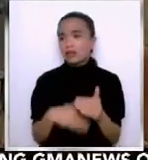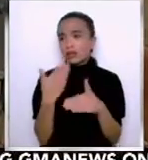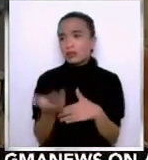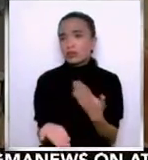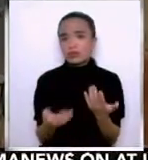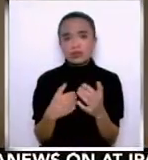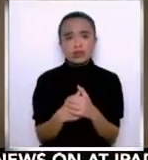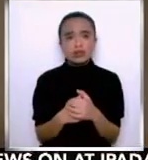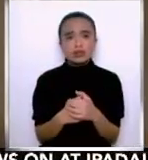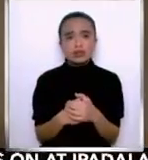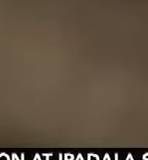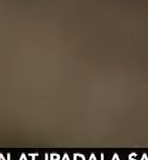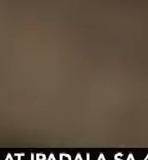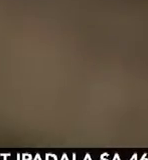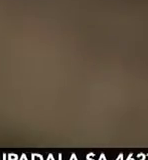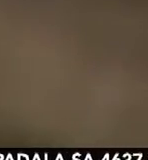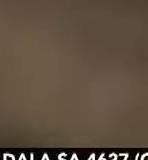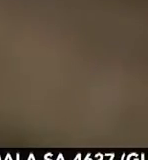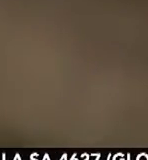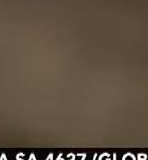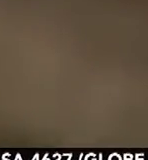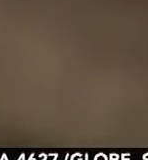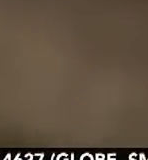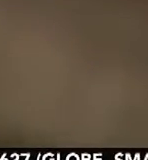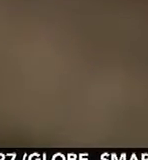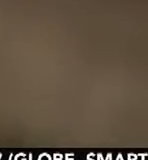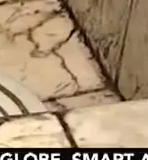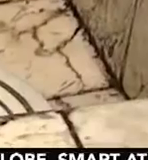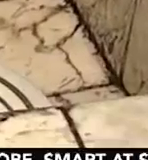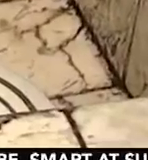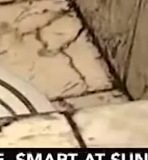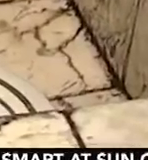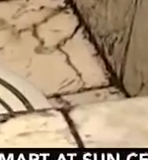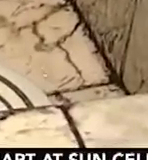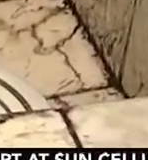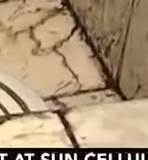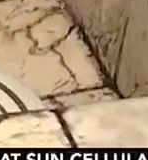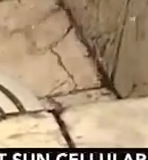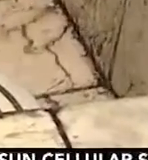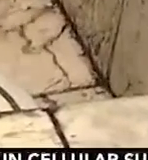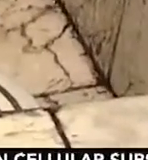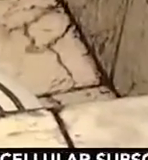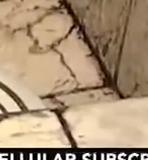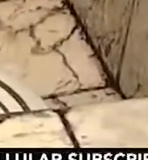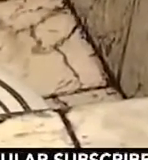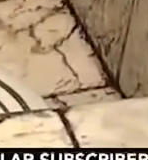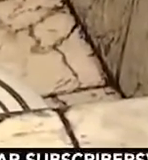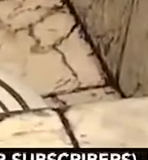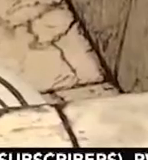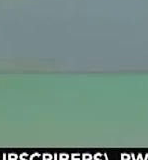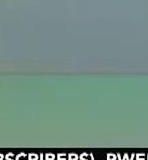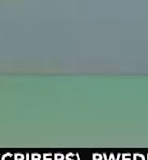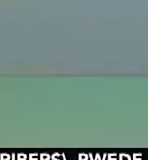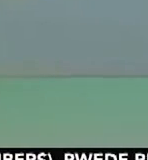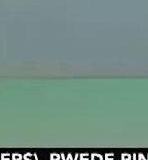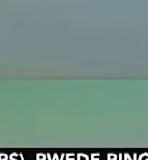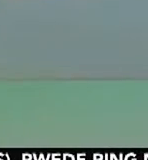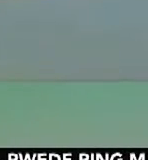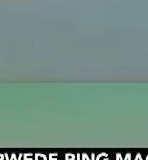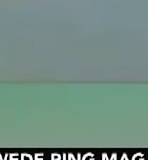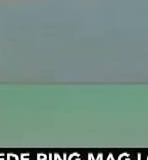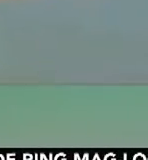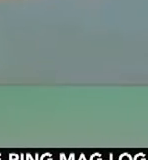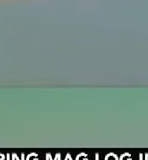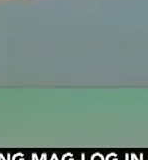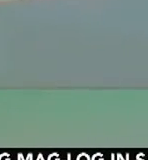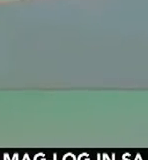bayad. Noong June 2 pa sila apektado ng interruption, bunsod ng kakulangan sa produksyon ng tubig mula sa treatment